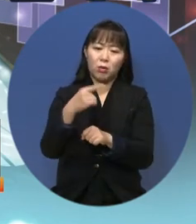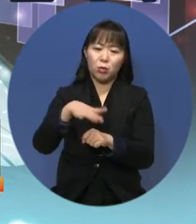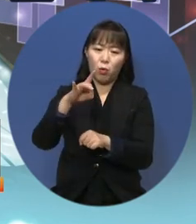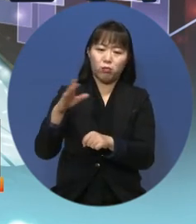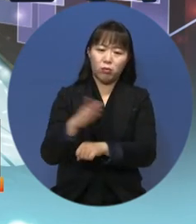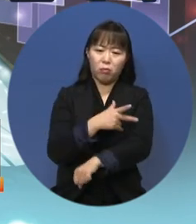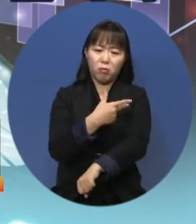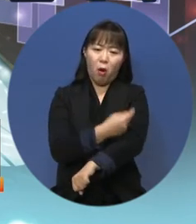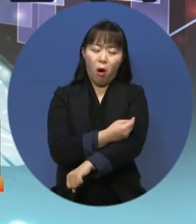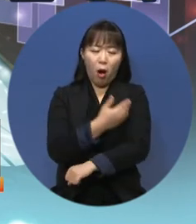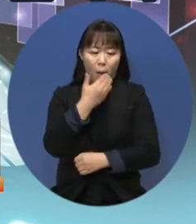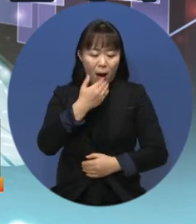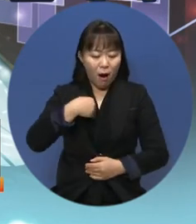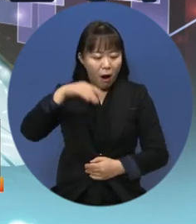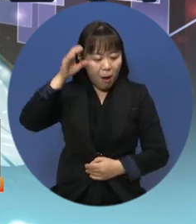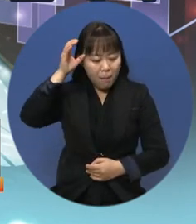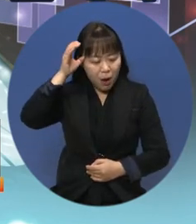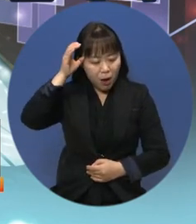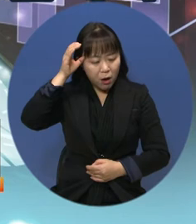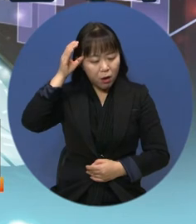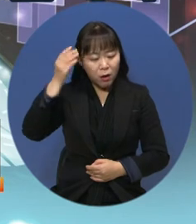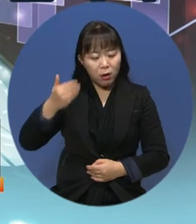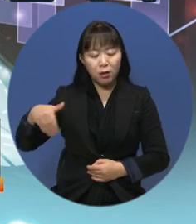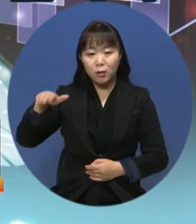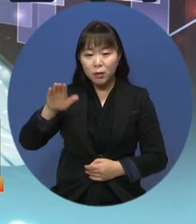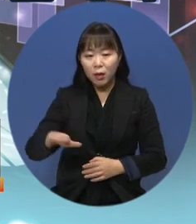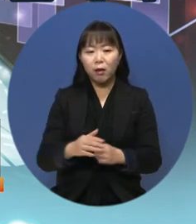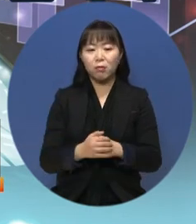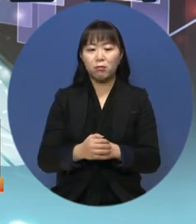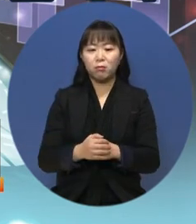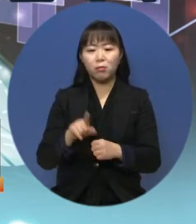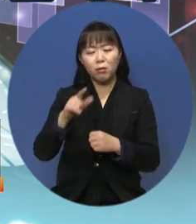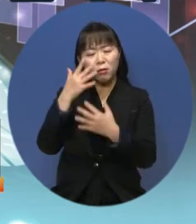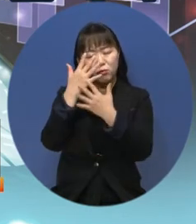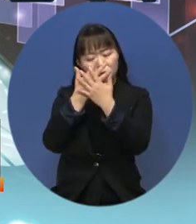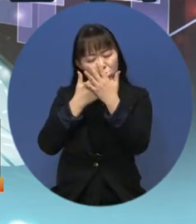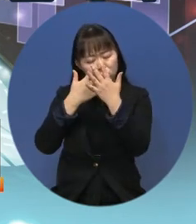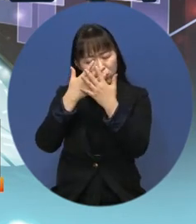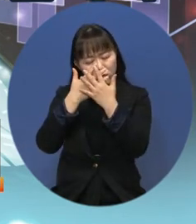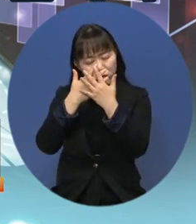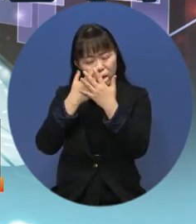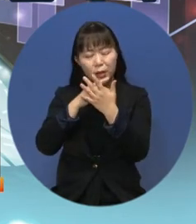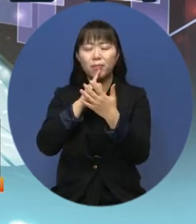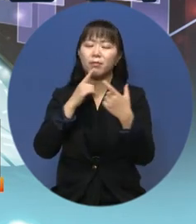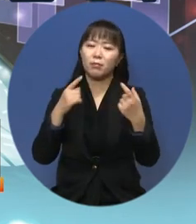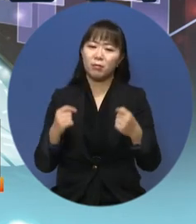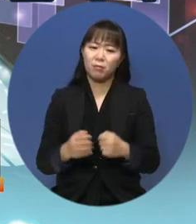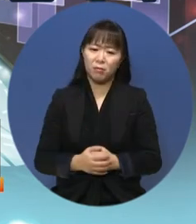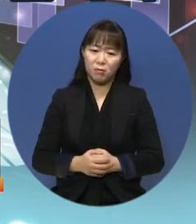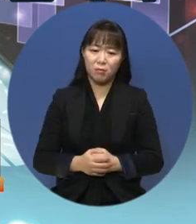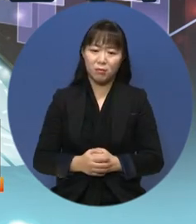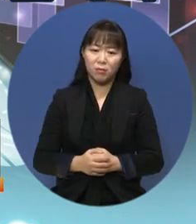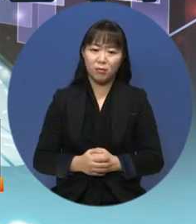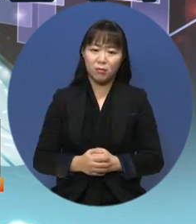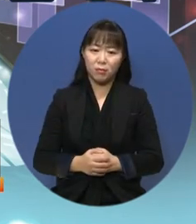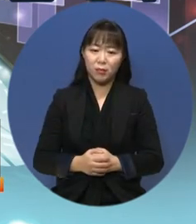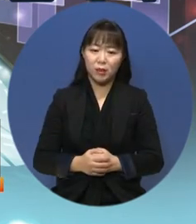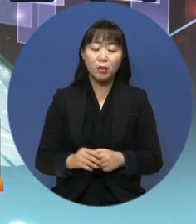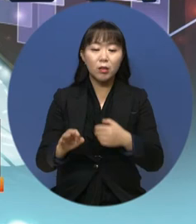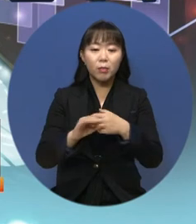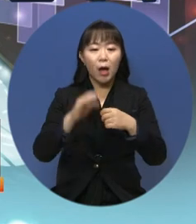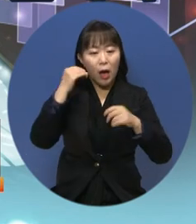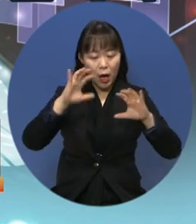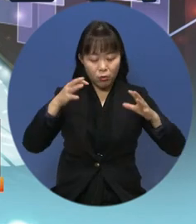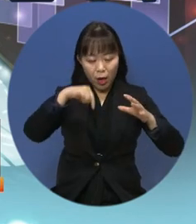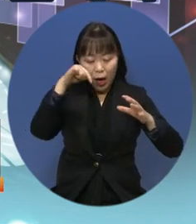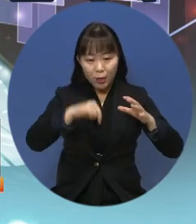초부터 접종 할 것으로 기대를 했는데 이것도 불투명하다는 말입니까 그렇다면 국내